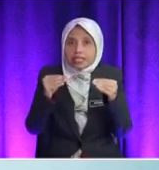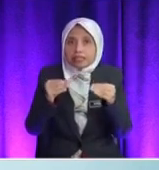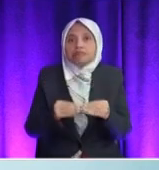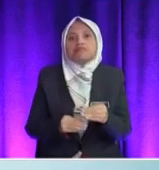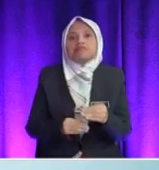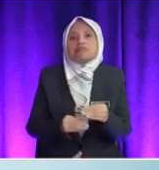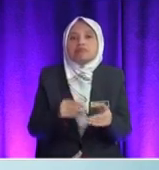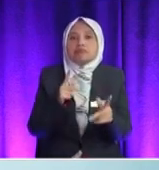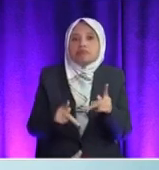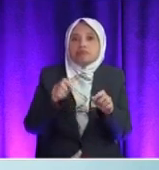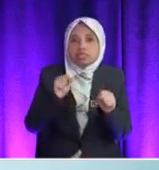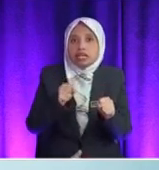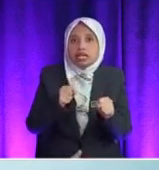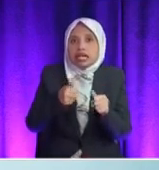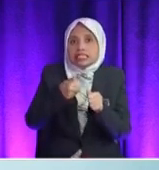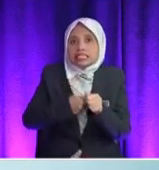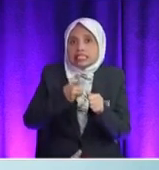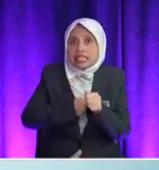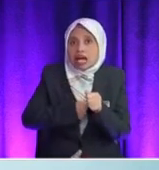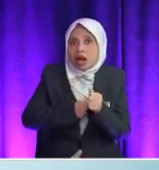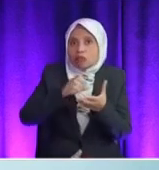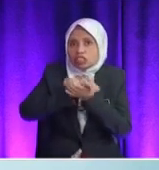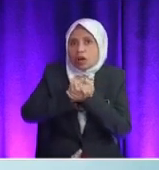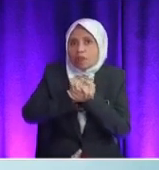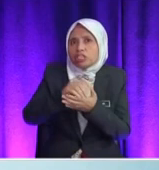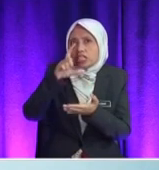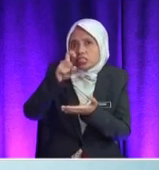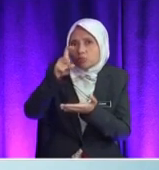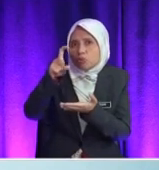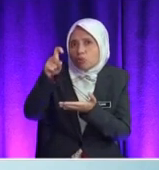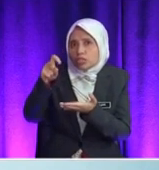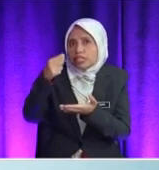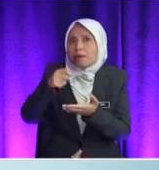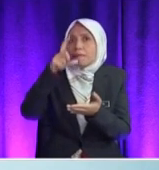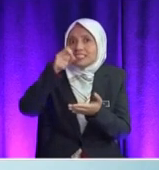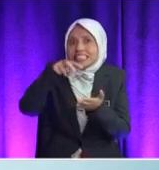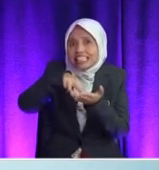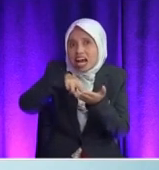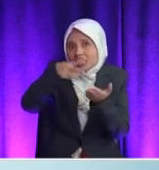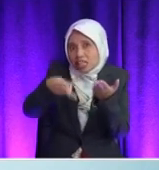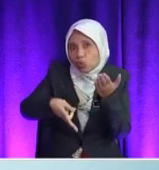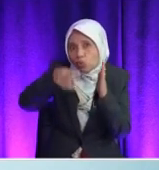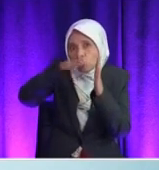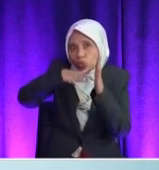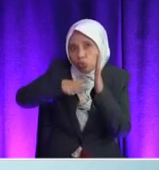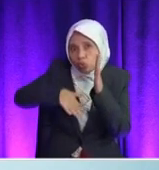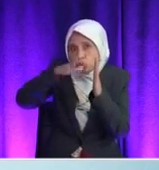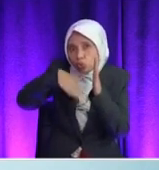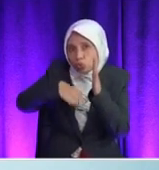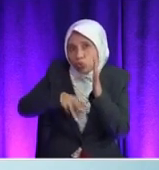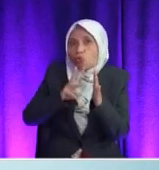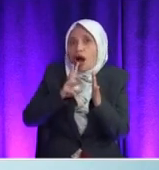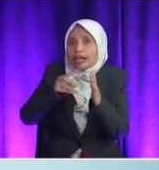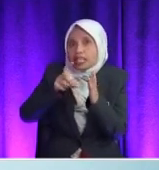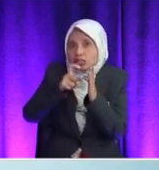Kalau boleh setiap sabun yang telah di sekitar subuh tadi Google Oh maksudnya Lidah Tak the kite dah sentuh